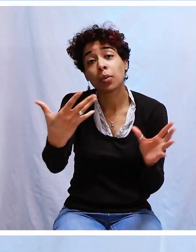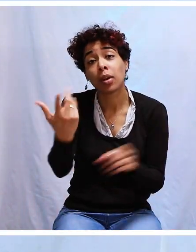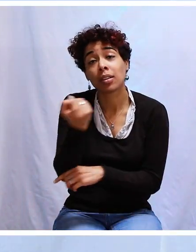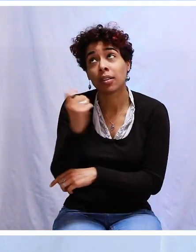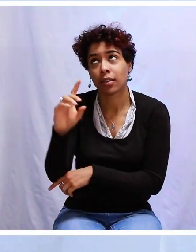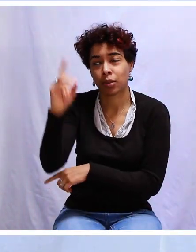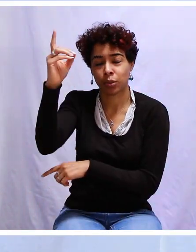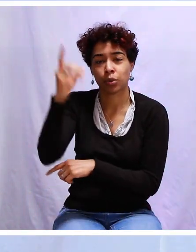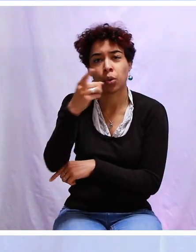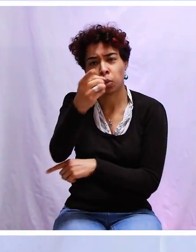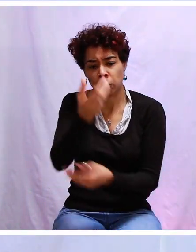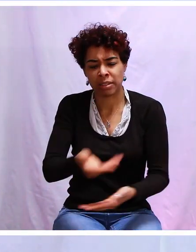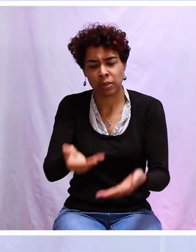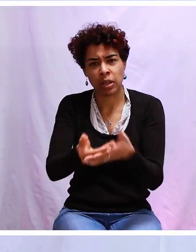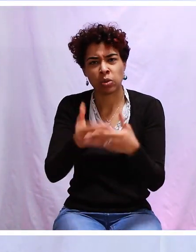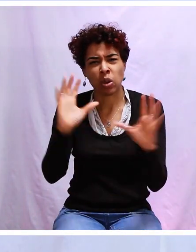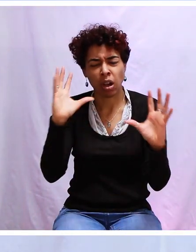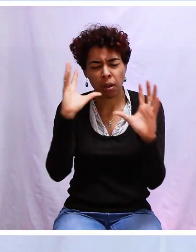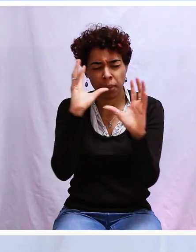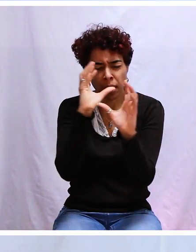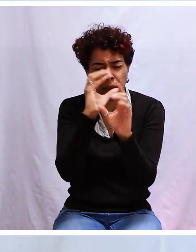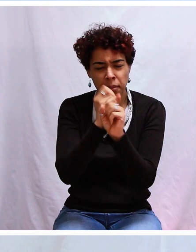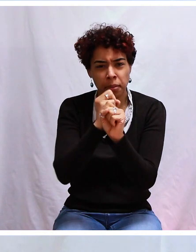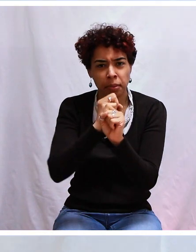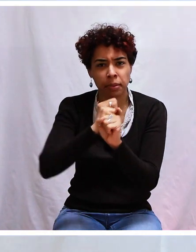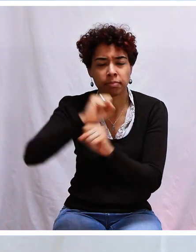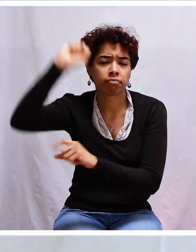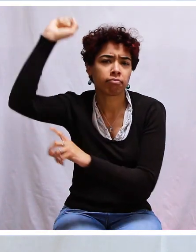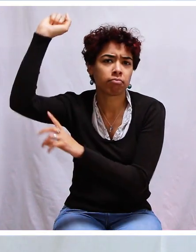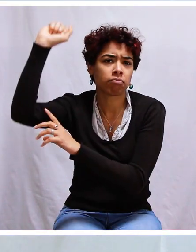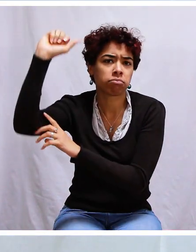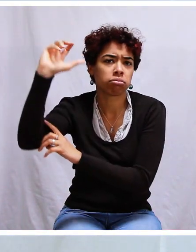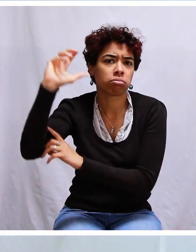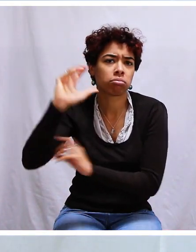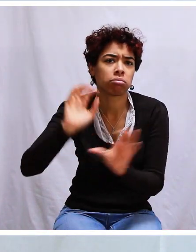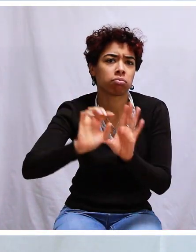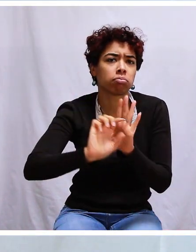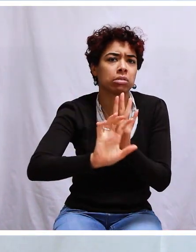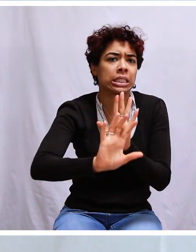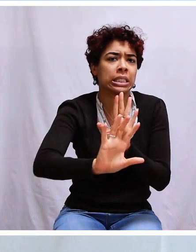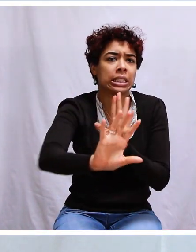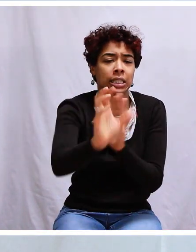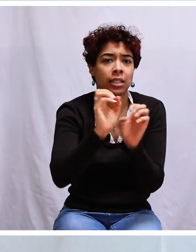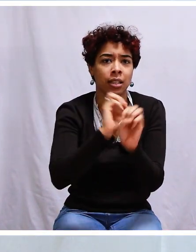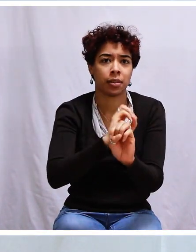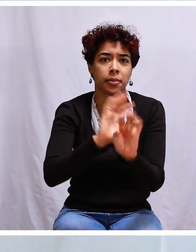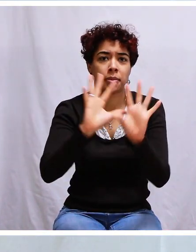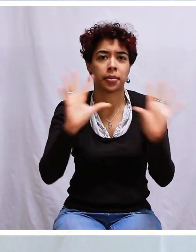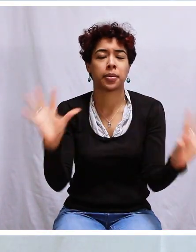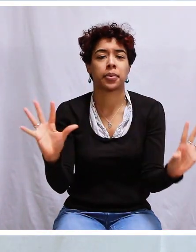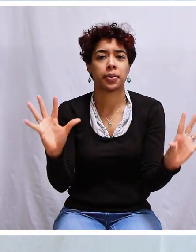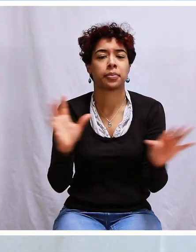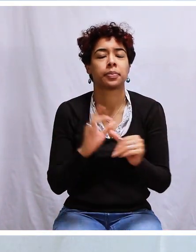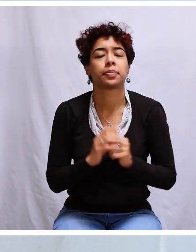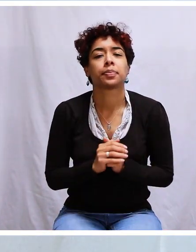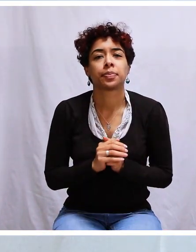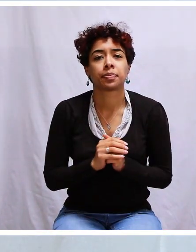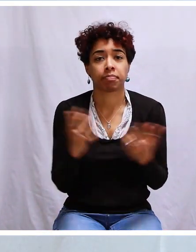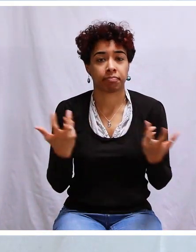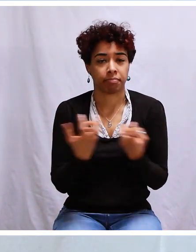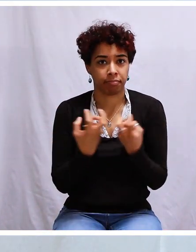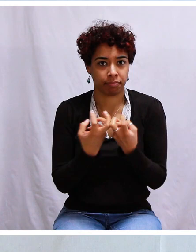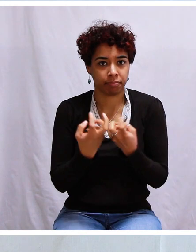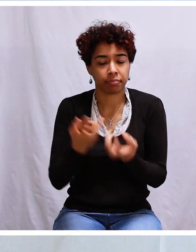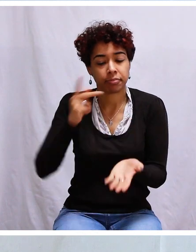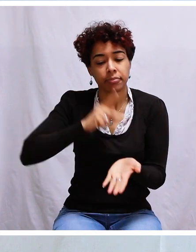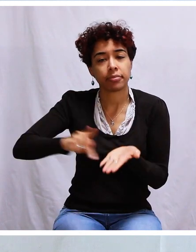temps d'épreuve qui est ténébreux, il y a la lumière de la grâce de Dieu qui va rejaillir à travers ce temps-là. On a un exemple avec